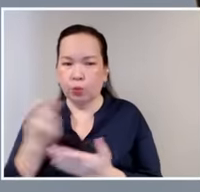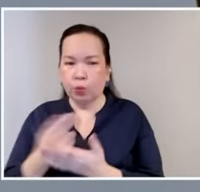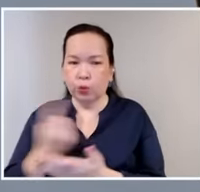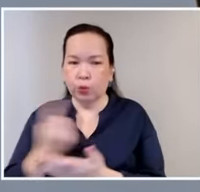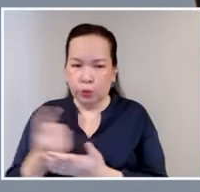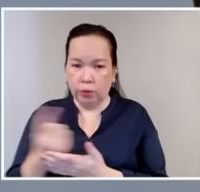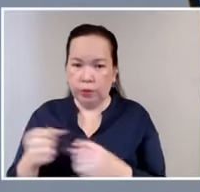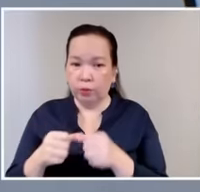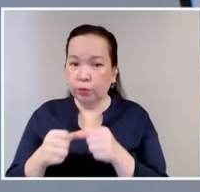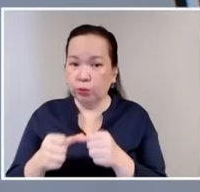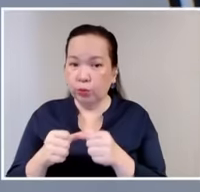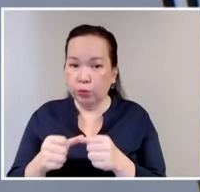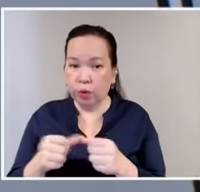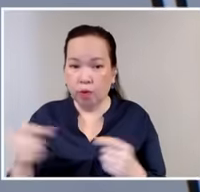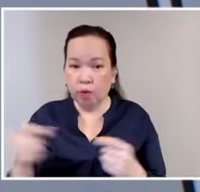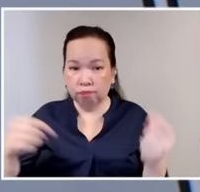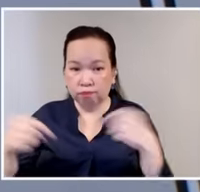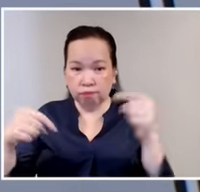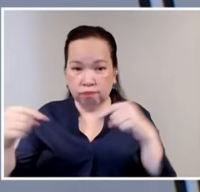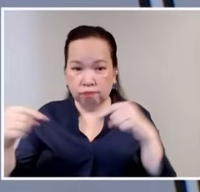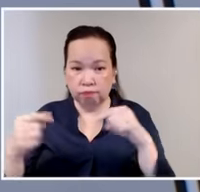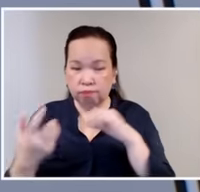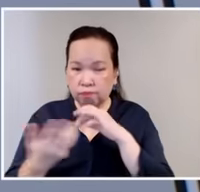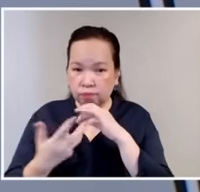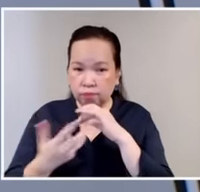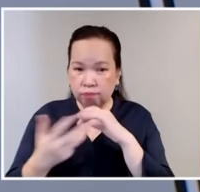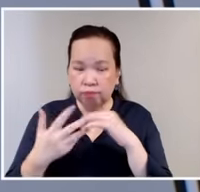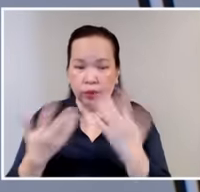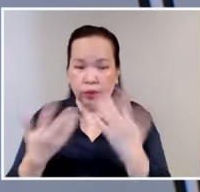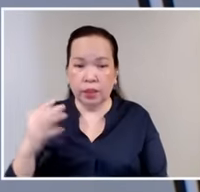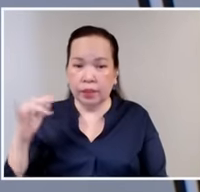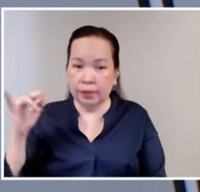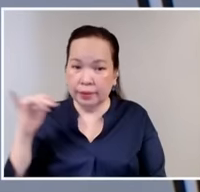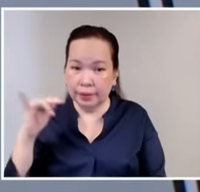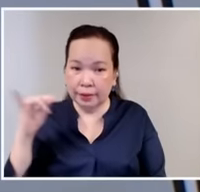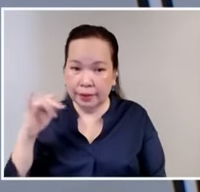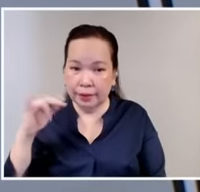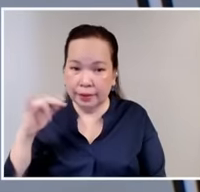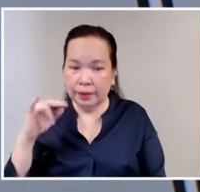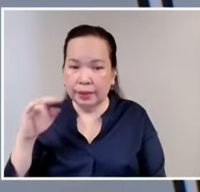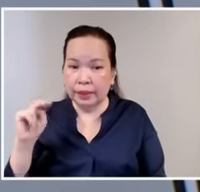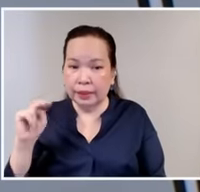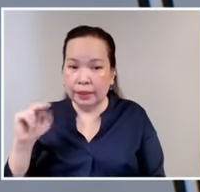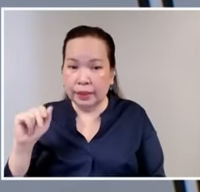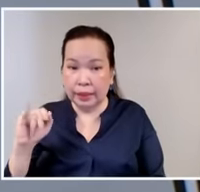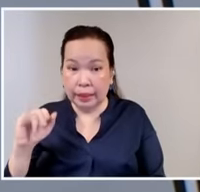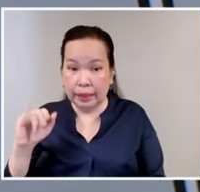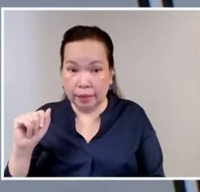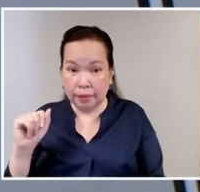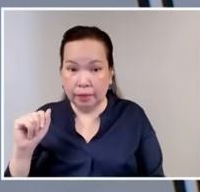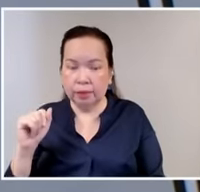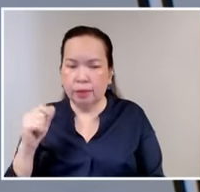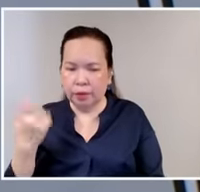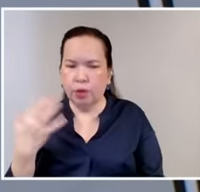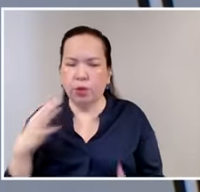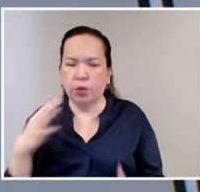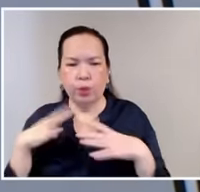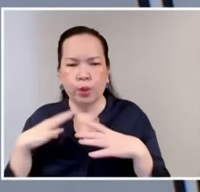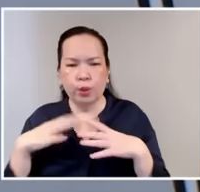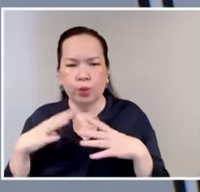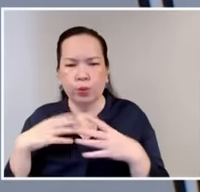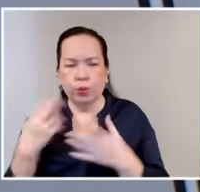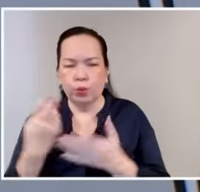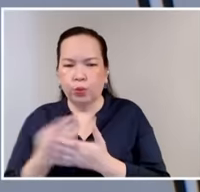mga pasahero sa mga terminal sa Ninoy Aquino International Airport na magbabakasyon ngayong Holy Week. Sa kasagsagan po naman